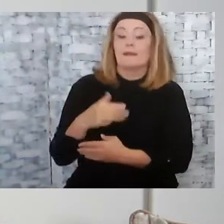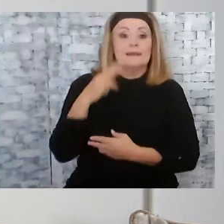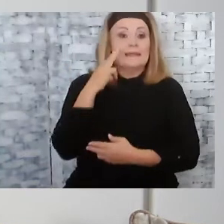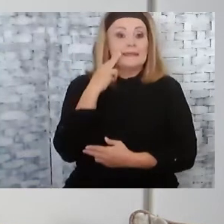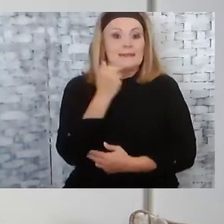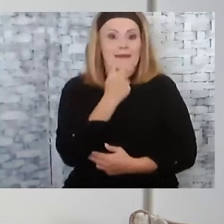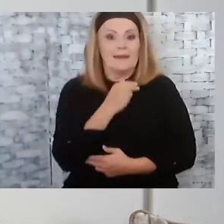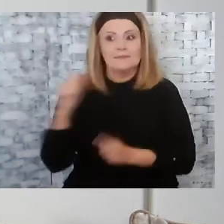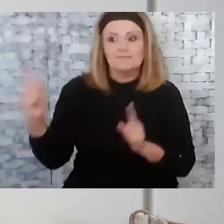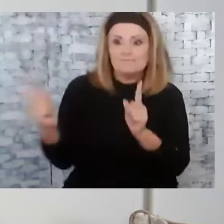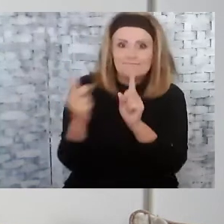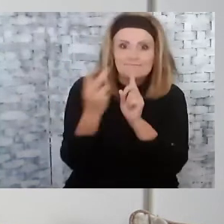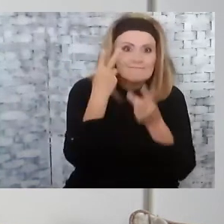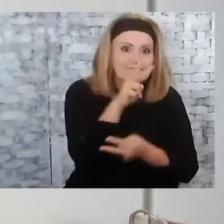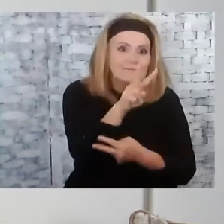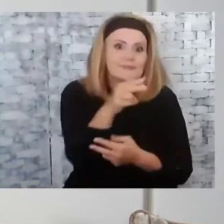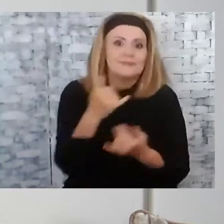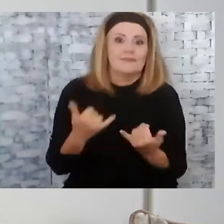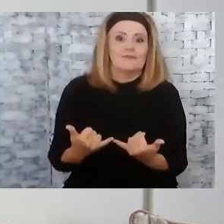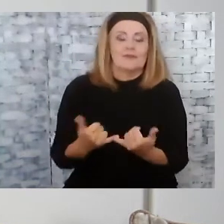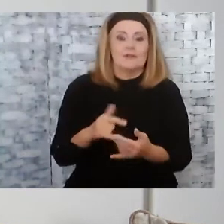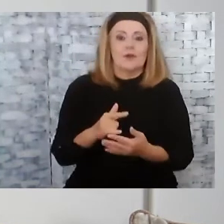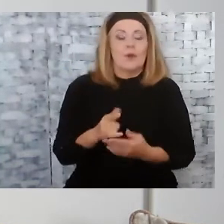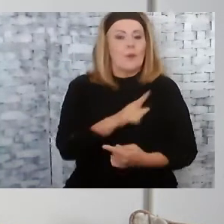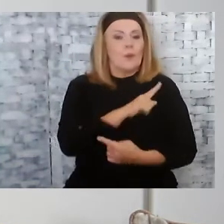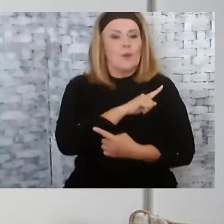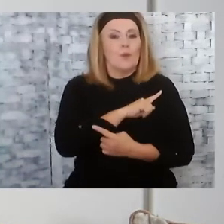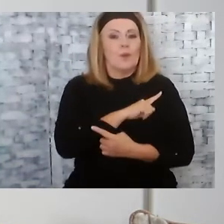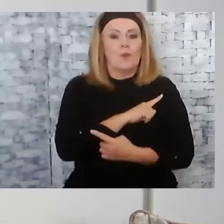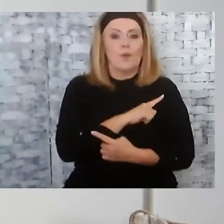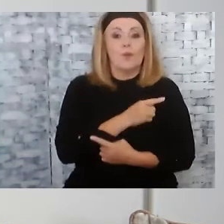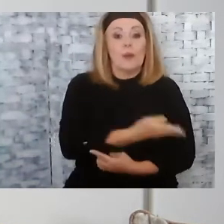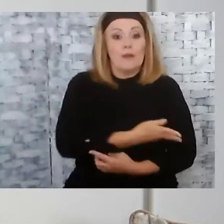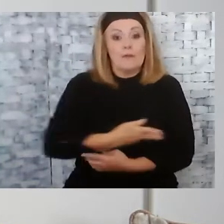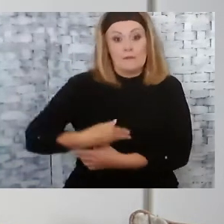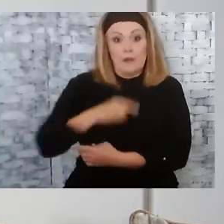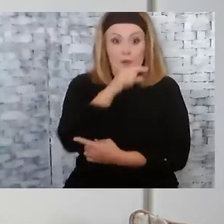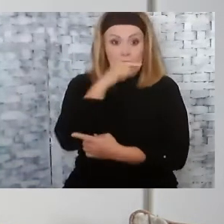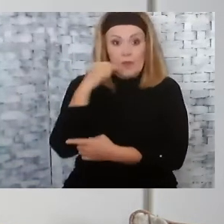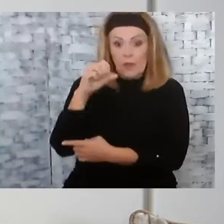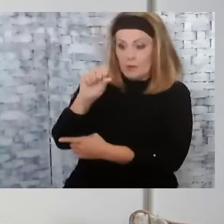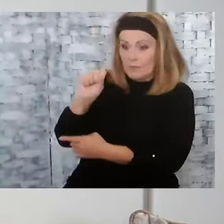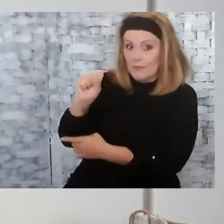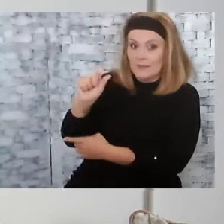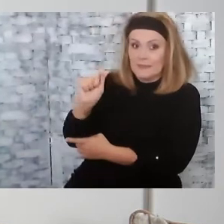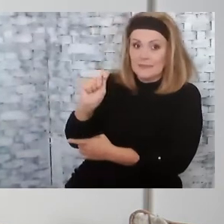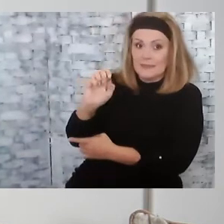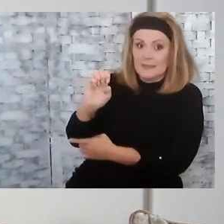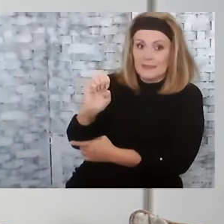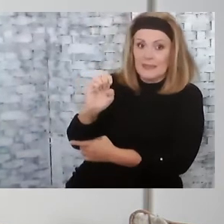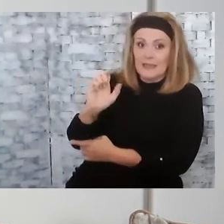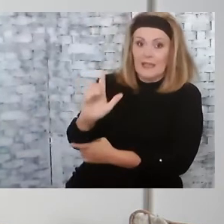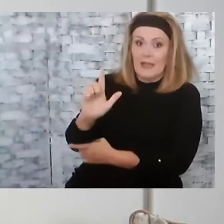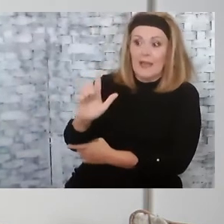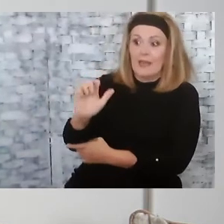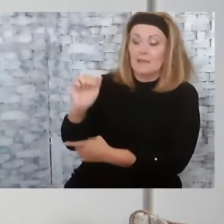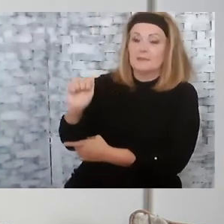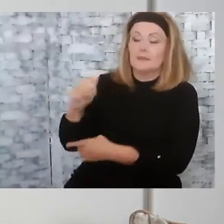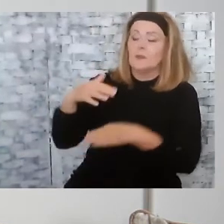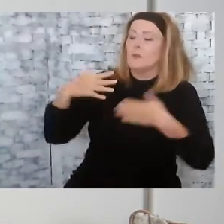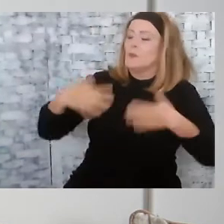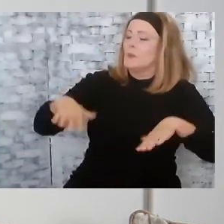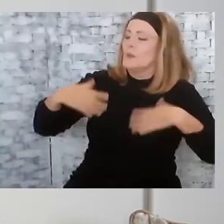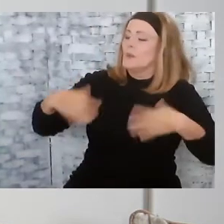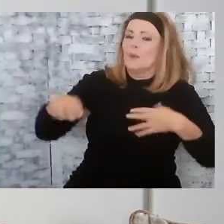ons is vandag speciaal opgewonde, want Stella gaan vandag bietjie tyd met ons spandeer. Nou, Stella is 'n fenomenale musikant. Sy was